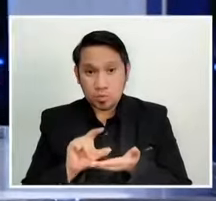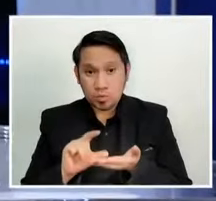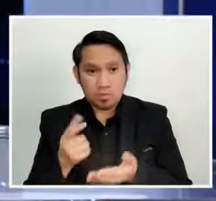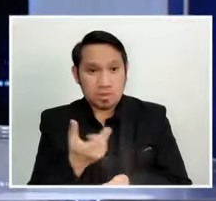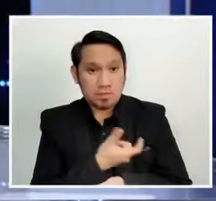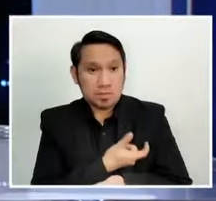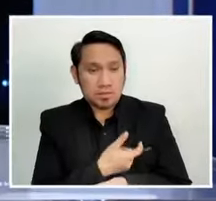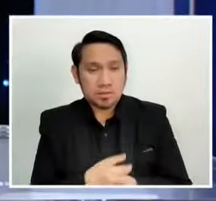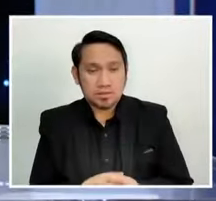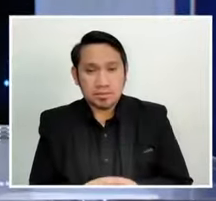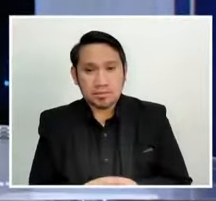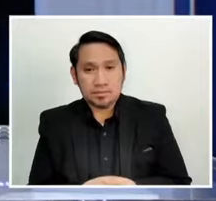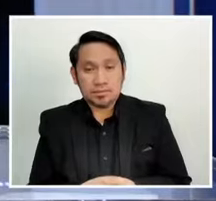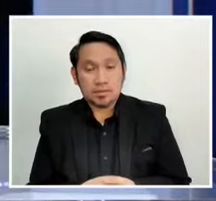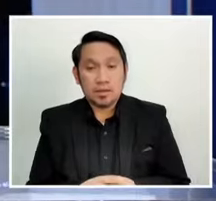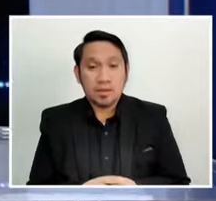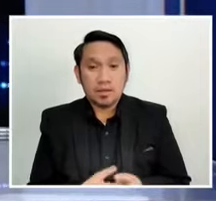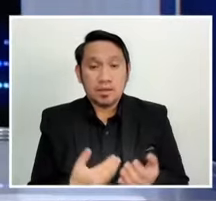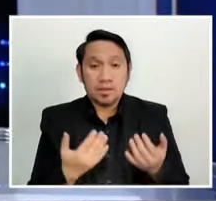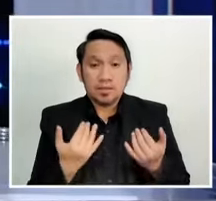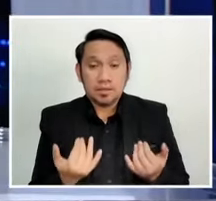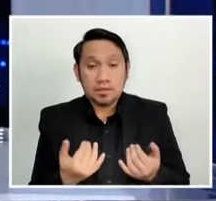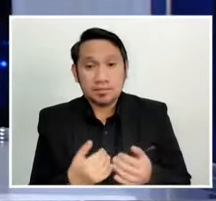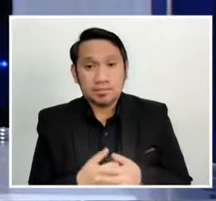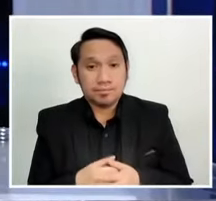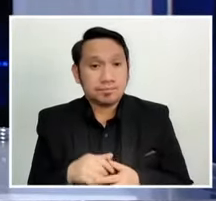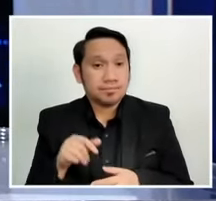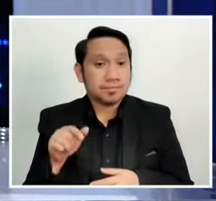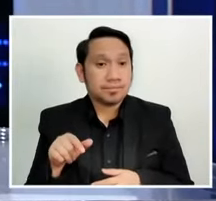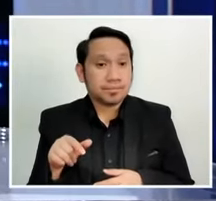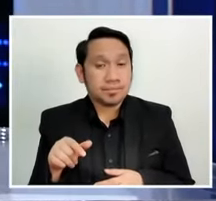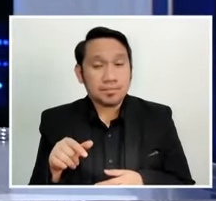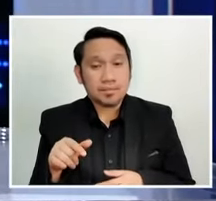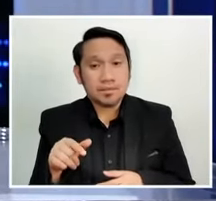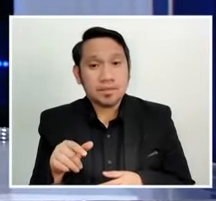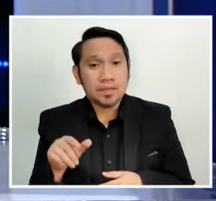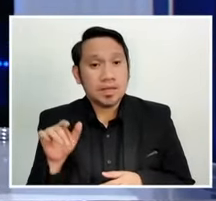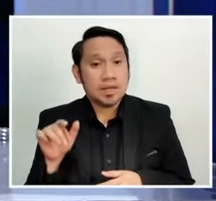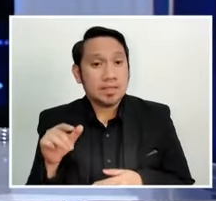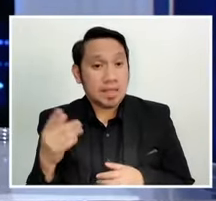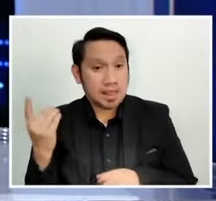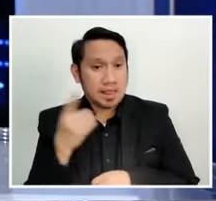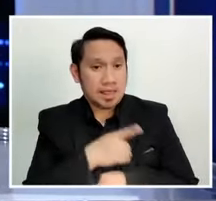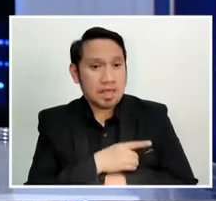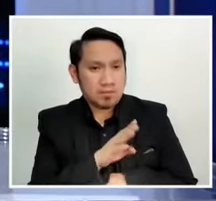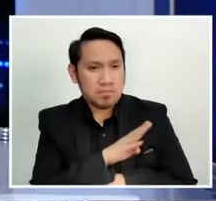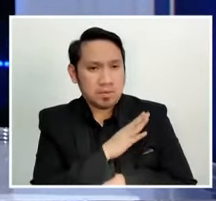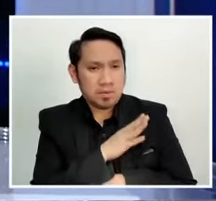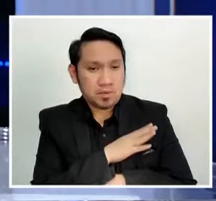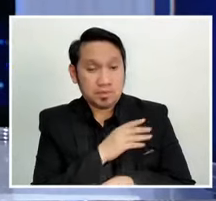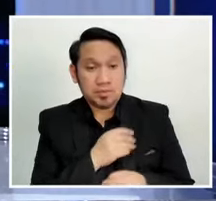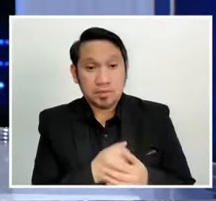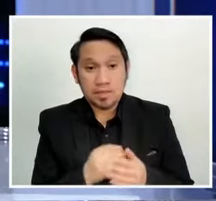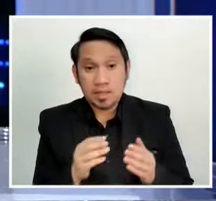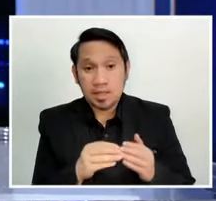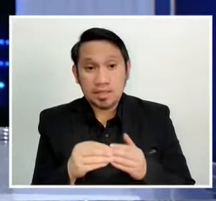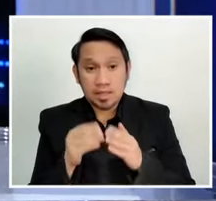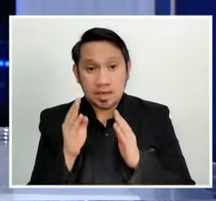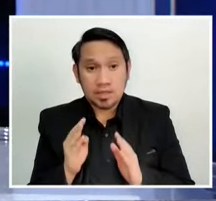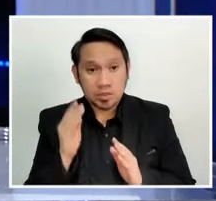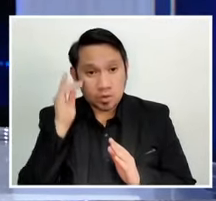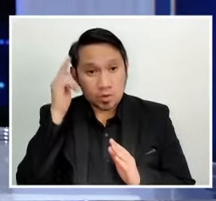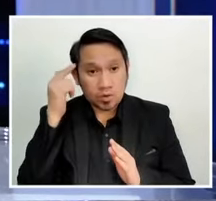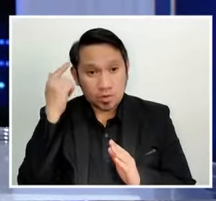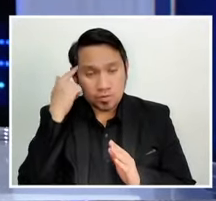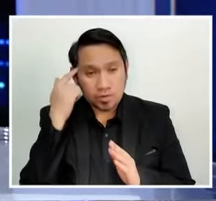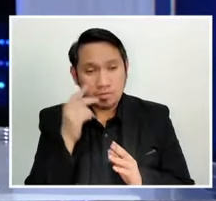Ngayong ika-22 anibersaryo ng Araw ng Kagitingan, binigyan pugay ng mga lider ng pamahalaan ang mga